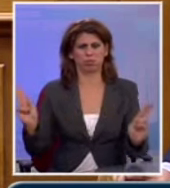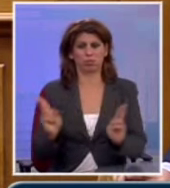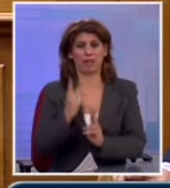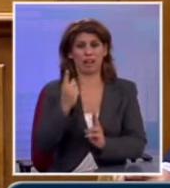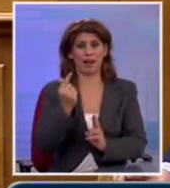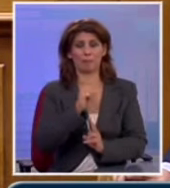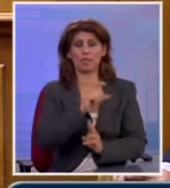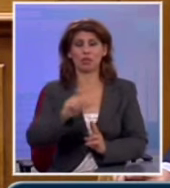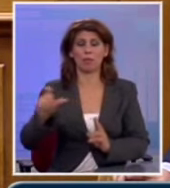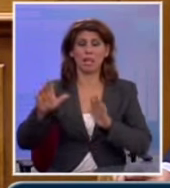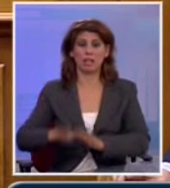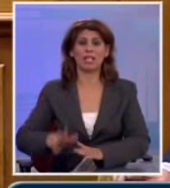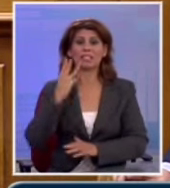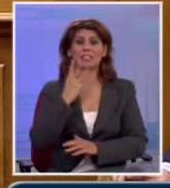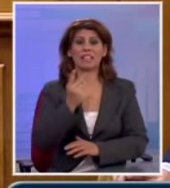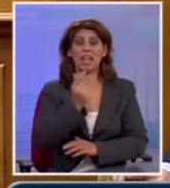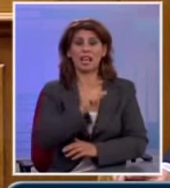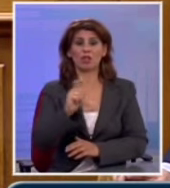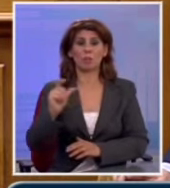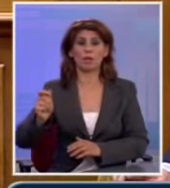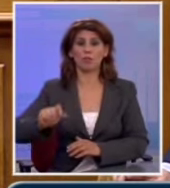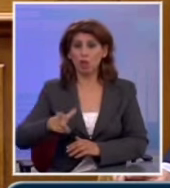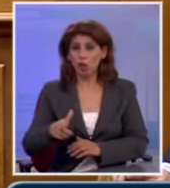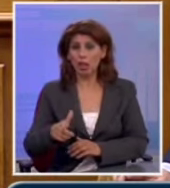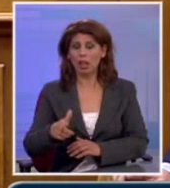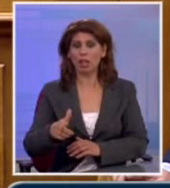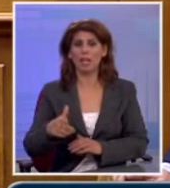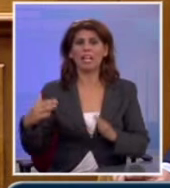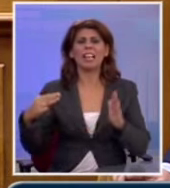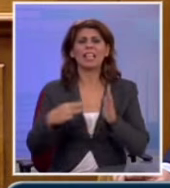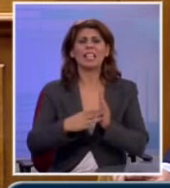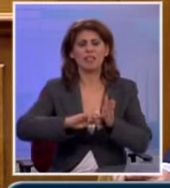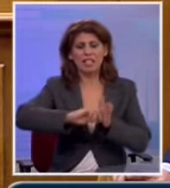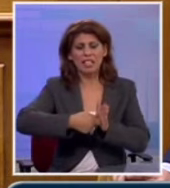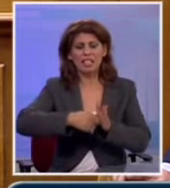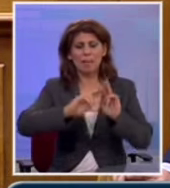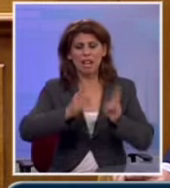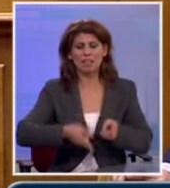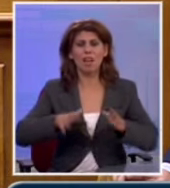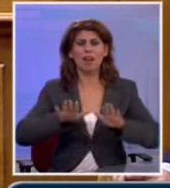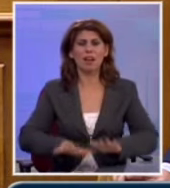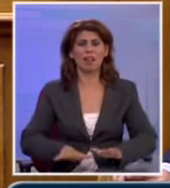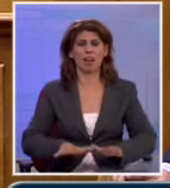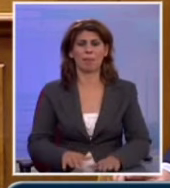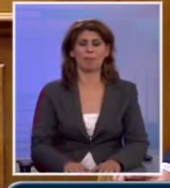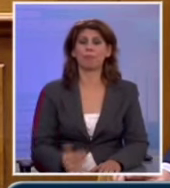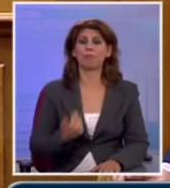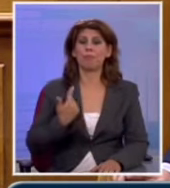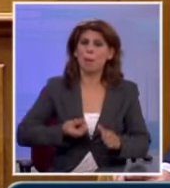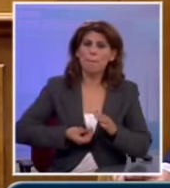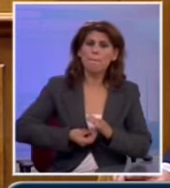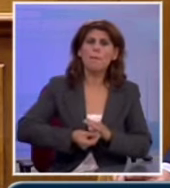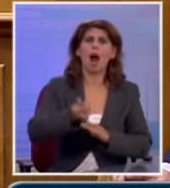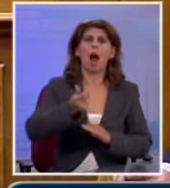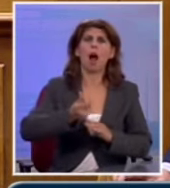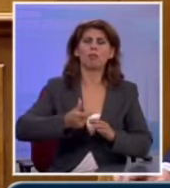1,5 εκατομμύριο άνεργοι, 3 εκατομμύρια φτωχοί, χιλιάδες λουκέτα, ανεργία, νέοι που φεύγουν μαζικά